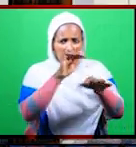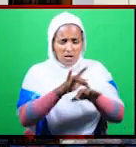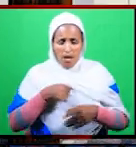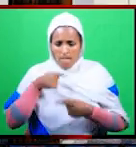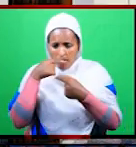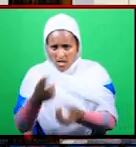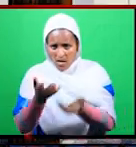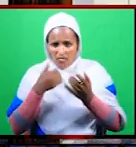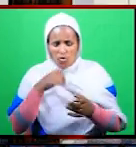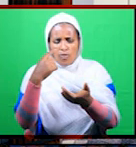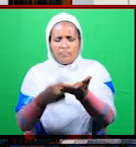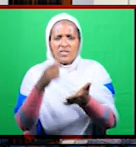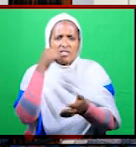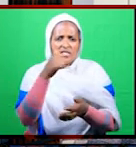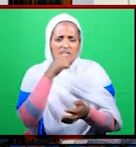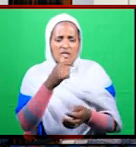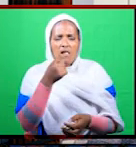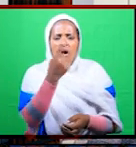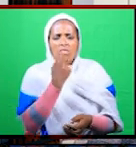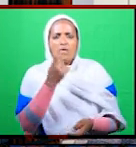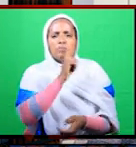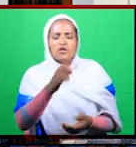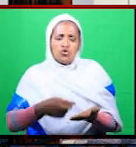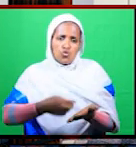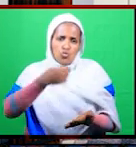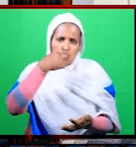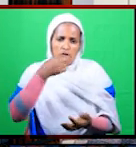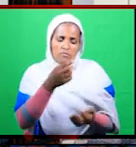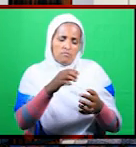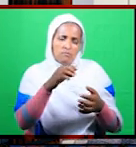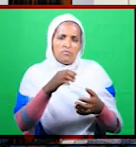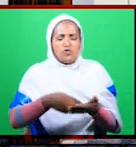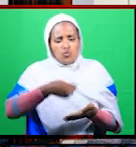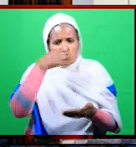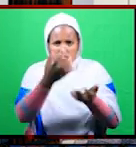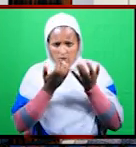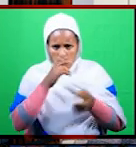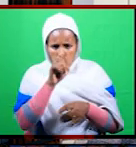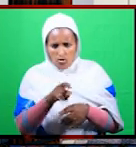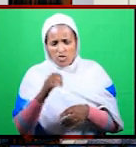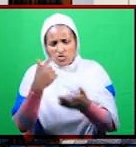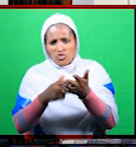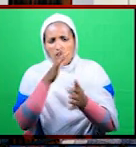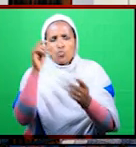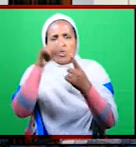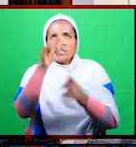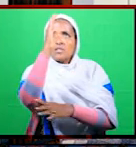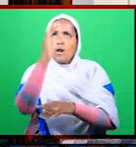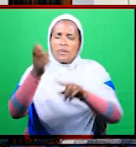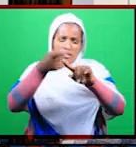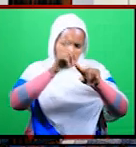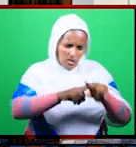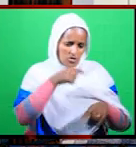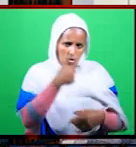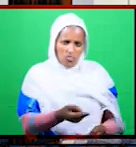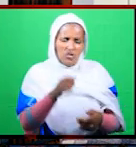እዚህ ላይ መናገር የምፈልገው ይቺ ሴት እያለች ያለችው እንቁረብ ነው። ይቺ እናት እያለች ያለችው ወደ እግዚአብሔር